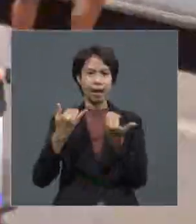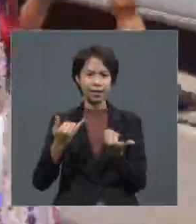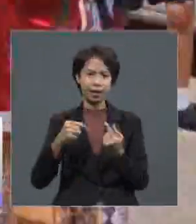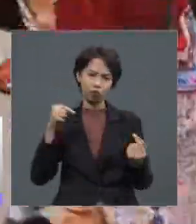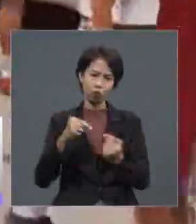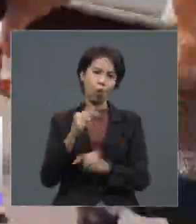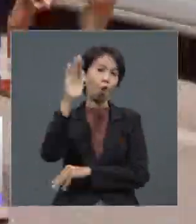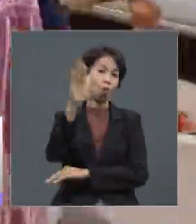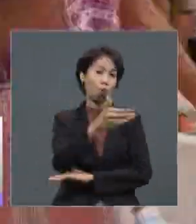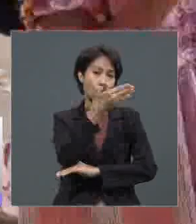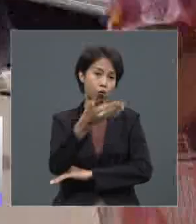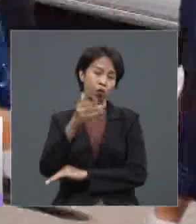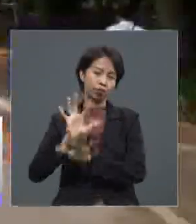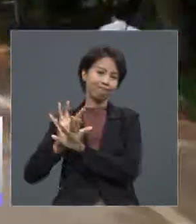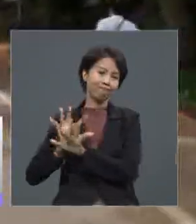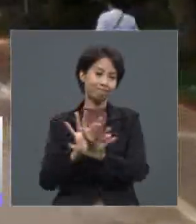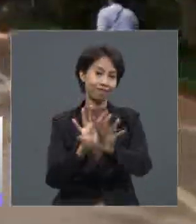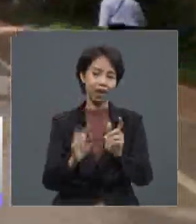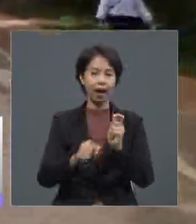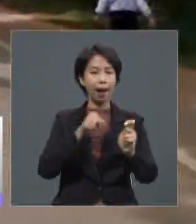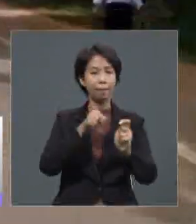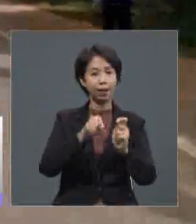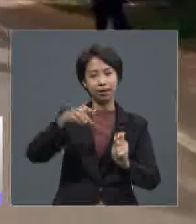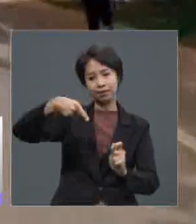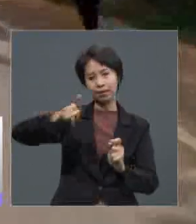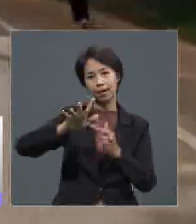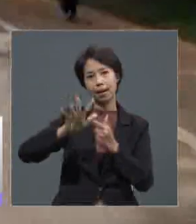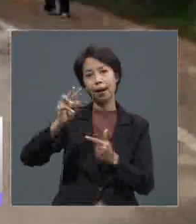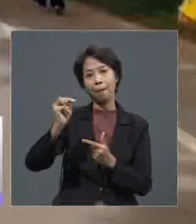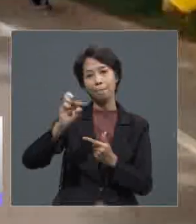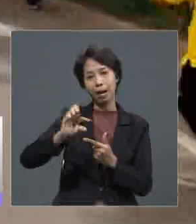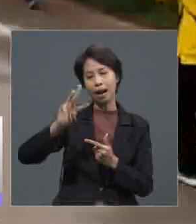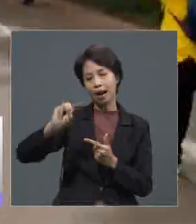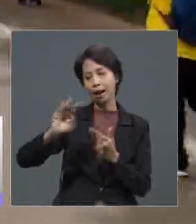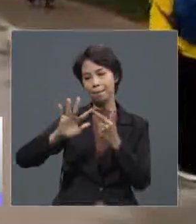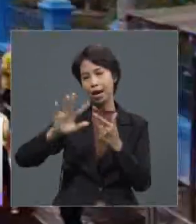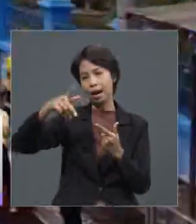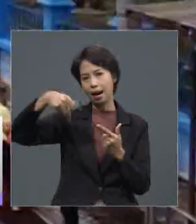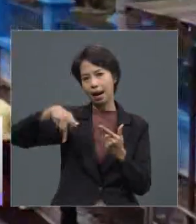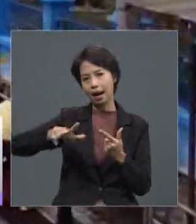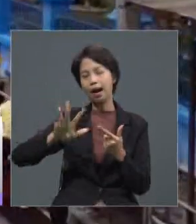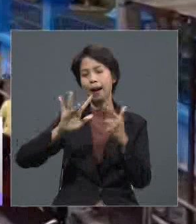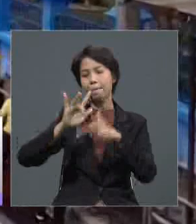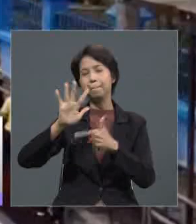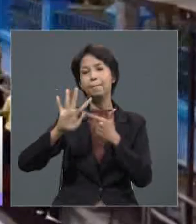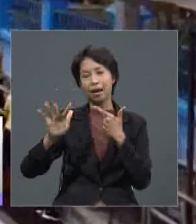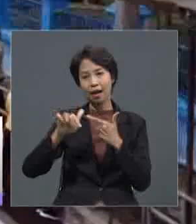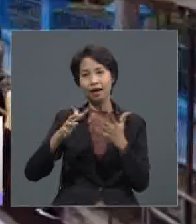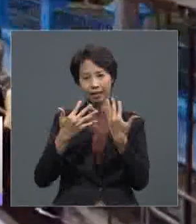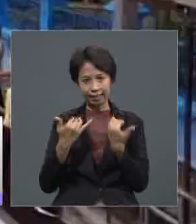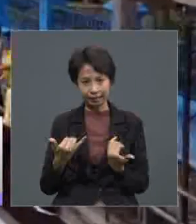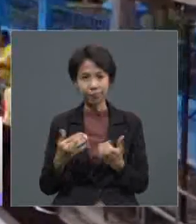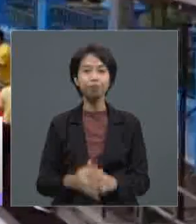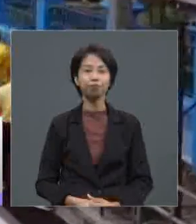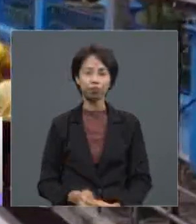ที่อำเภอบางมะพะปางมะผ้านะครับซึ่งทางด้านในอำเภอคุณวีรพงษ์รัตนศรีมาเป็นประธานในพิธีประดิษฐานธงต